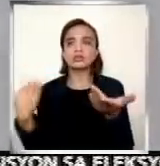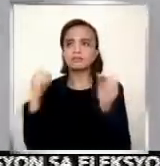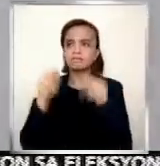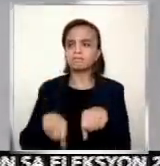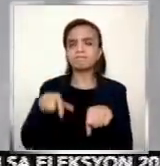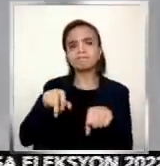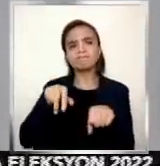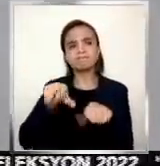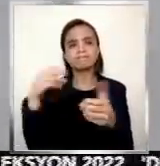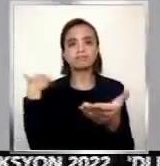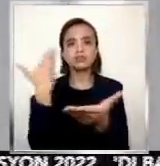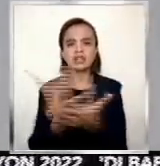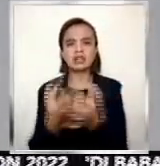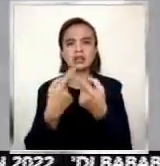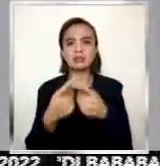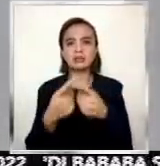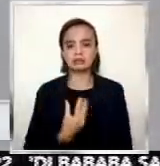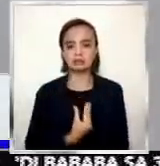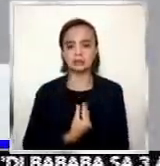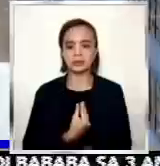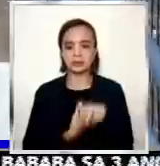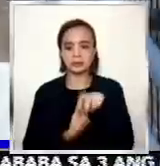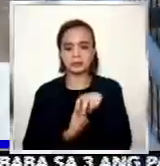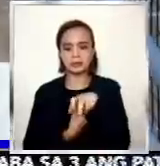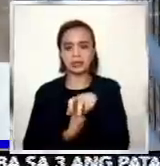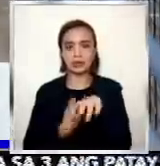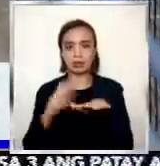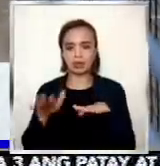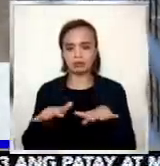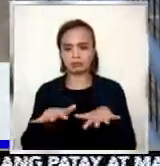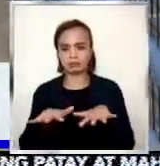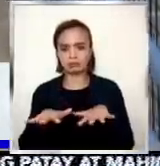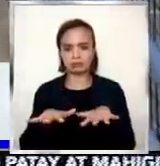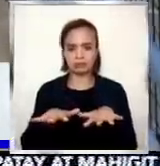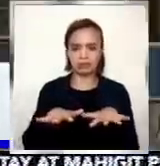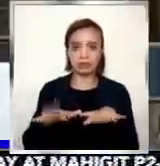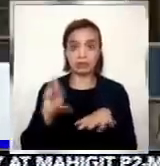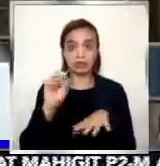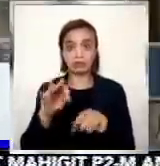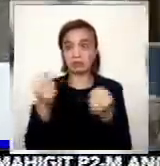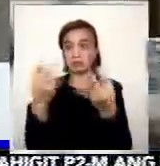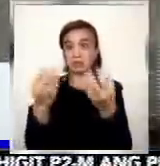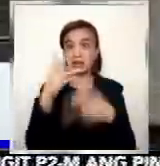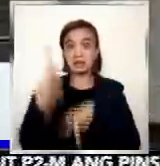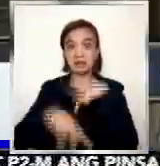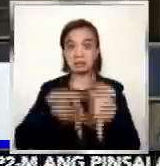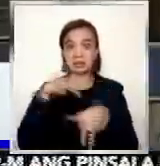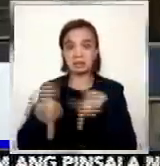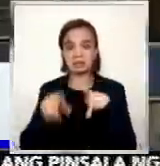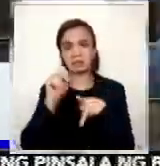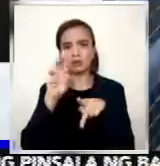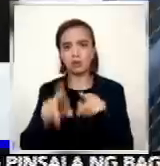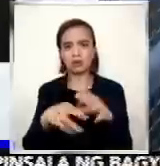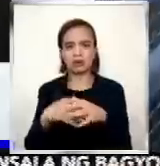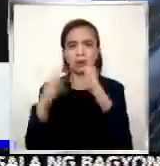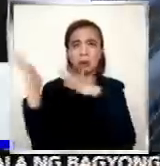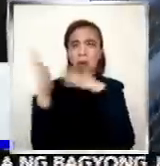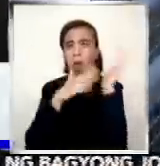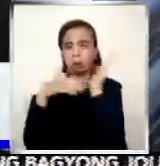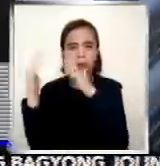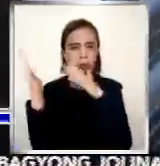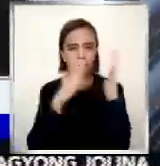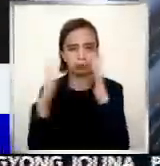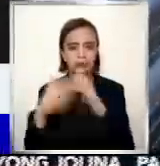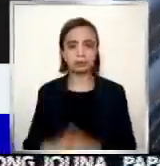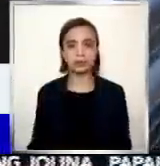kaba ang bawat pagtawid sa pag-uga ng overpass, lalo na kung maraming taong dumaraan o kung malakas ang hangin. Pag dumadaan ako,